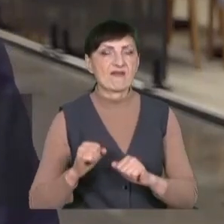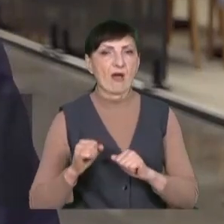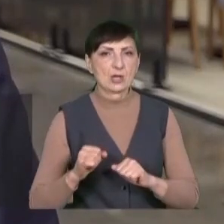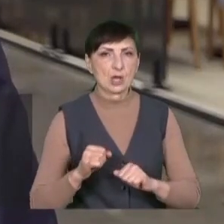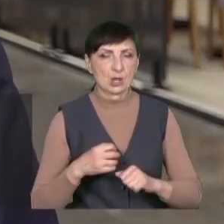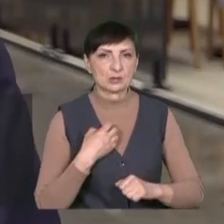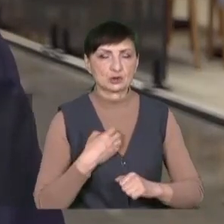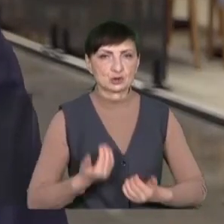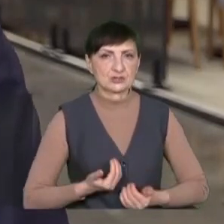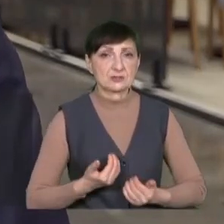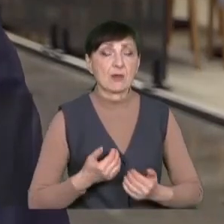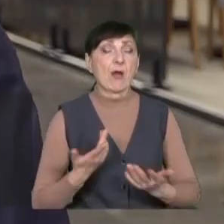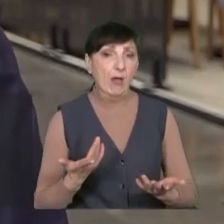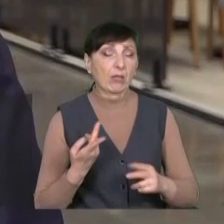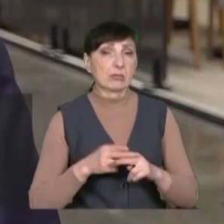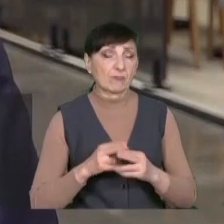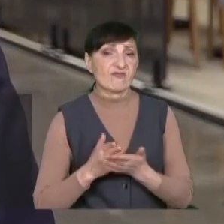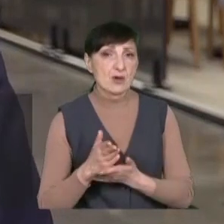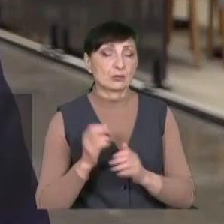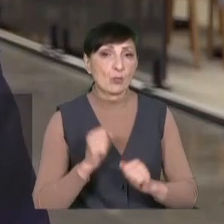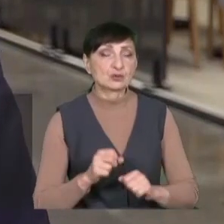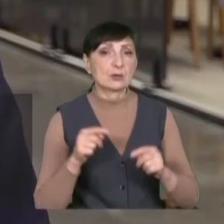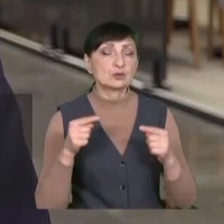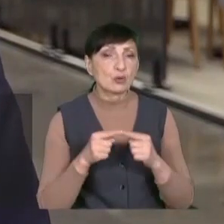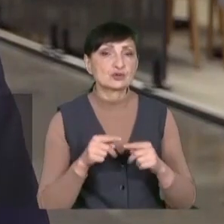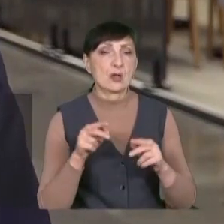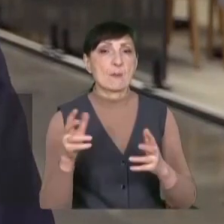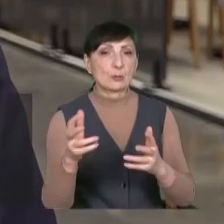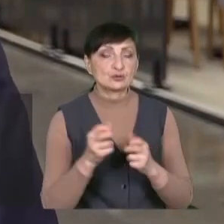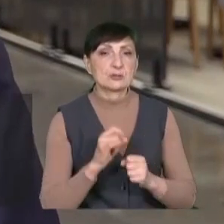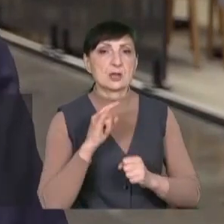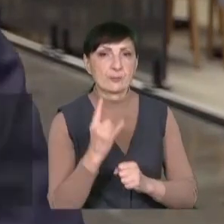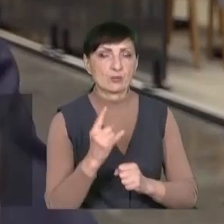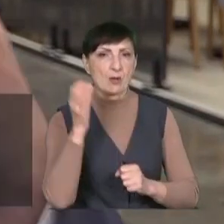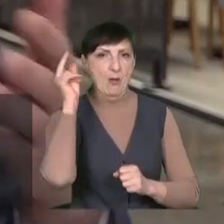это альтернативный способ гарантирования получения ребенком доступа к высшему